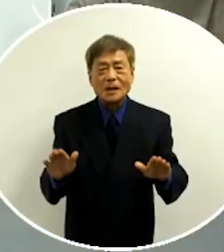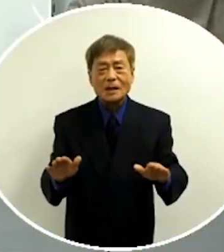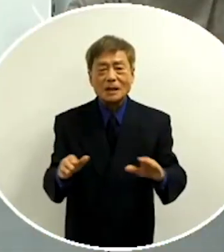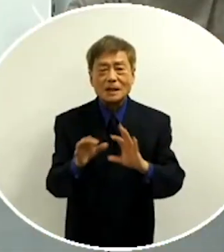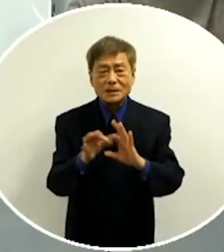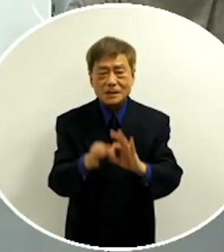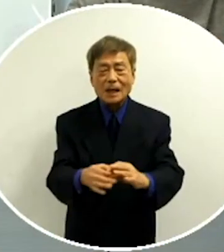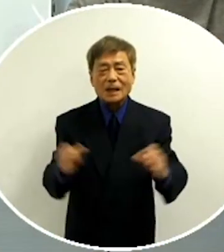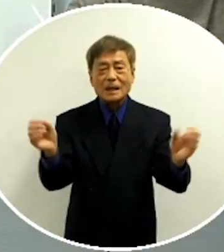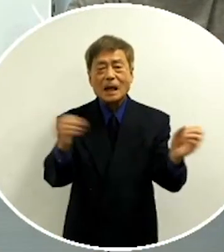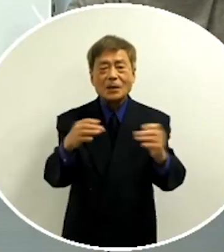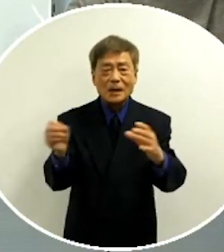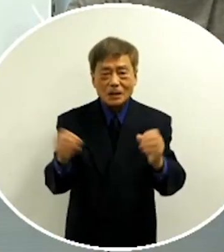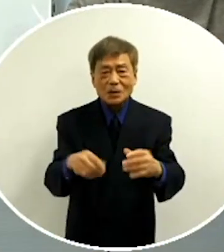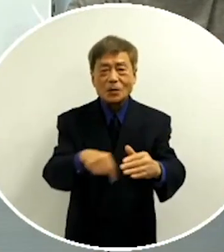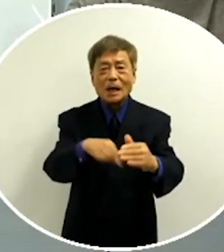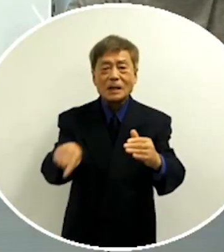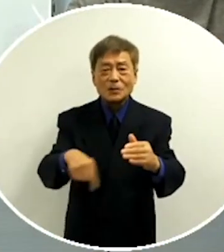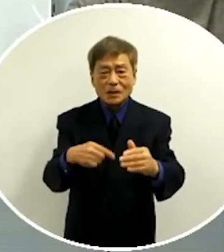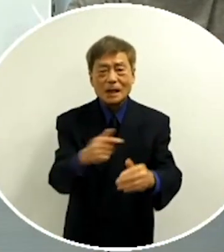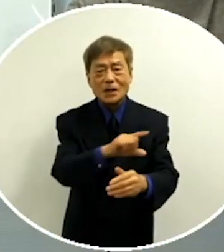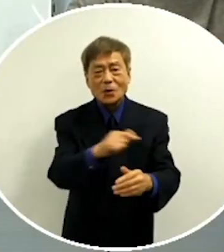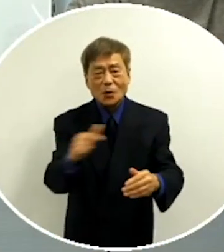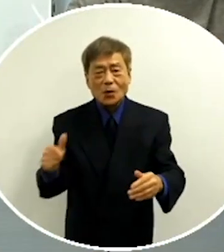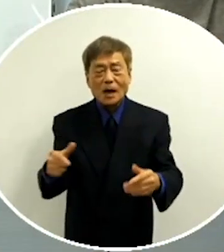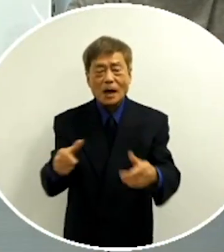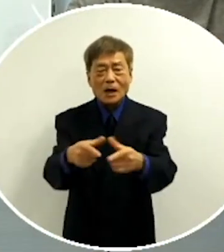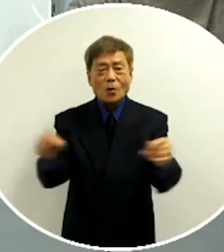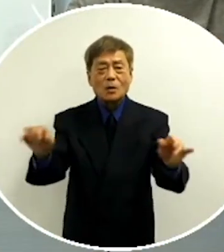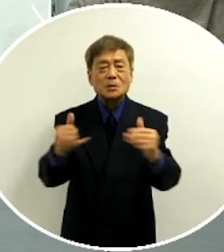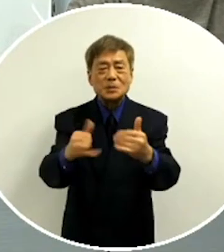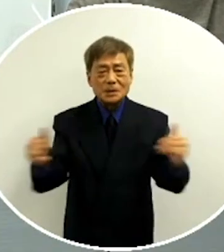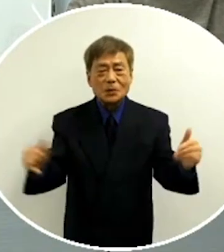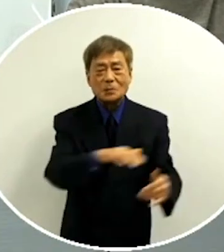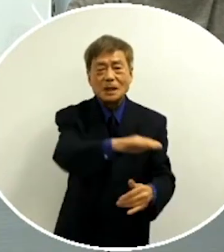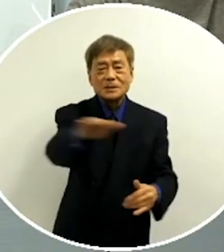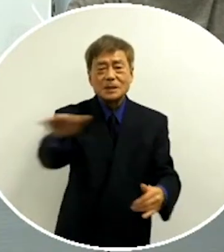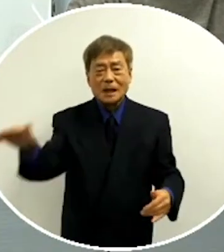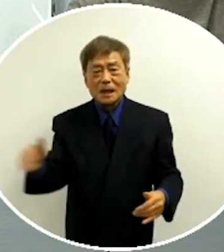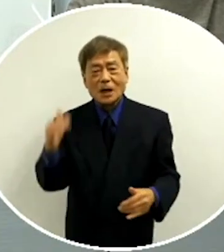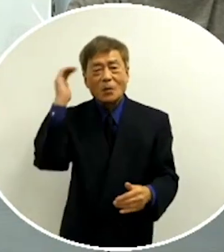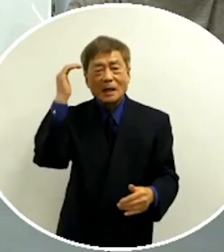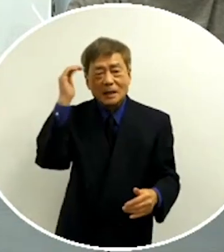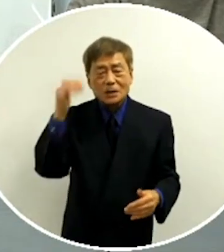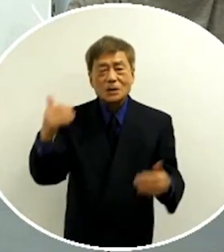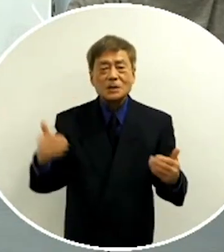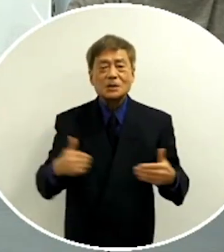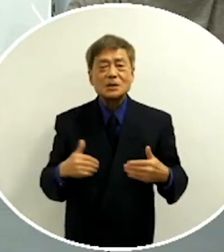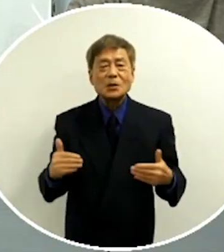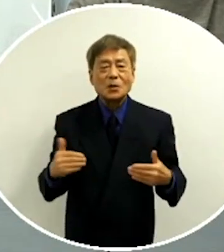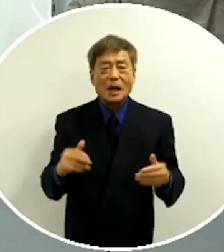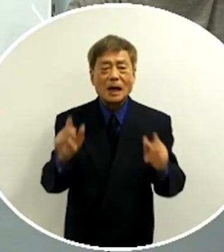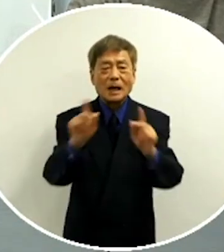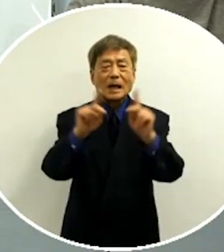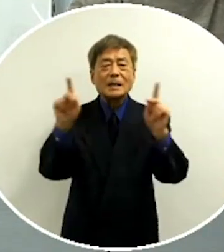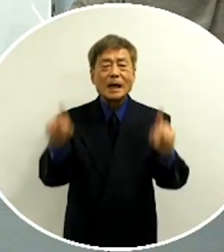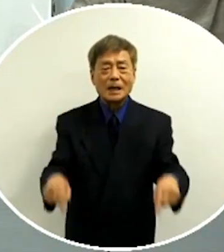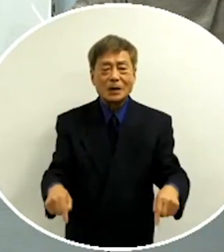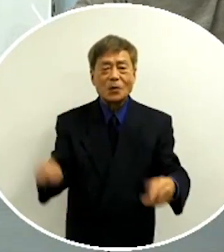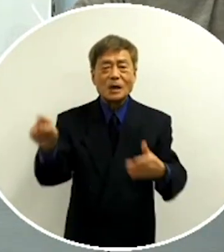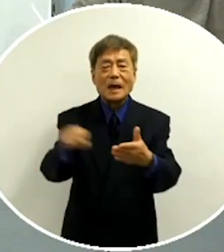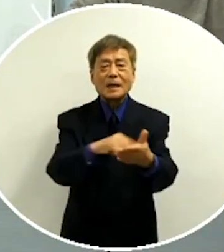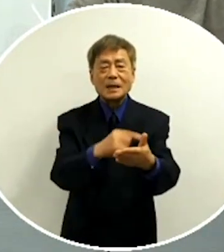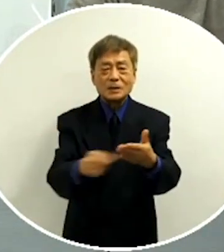本当に悩みや不安を共有してその中から一緒になって造り上げていくような新しい時代の